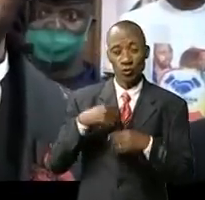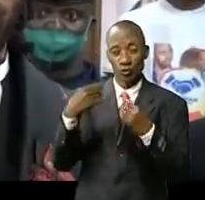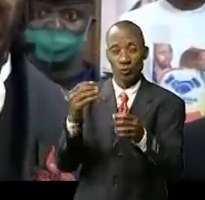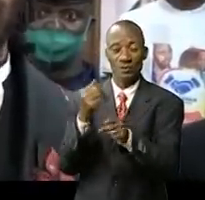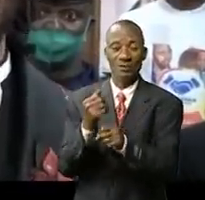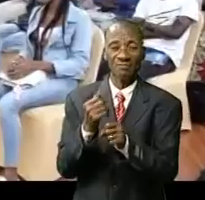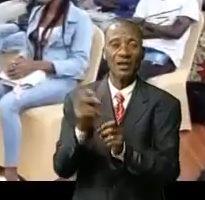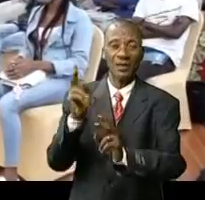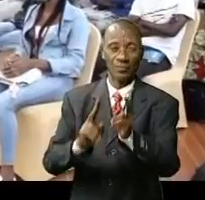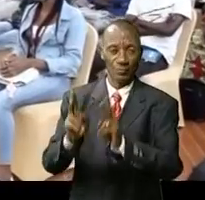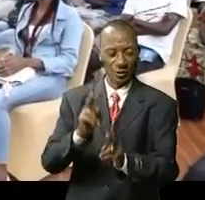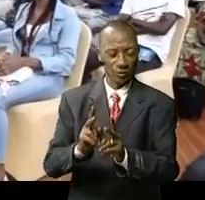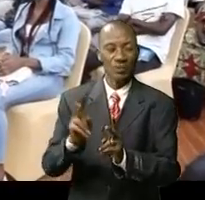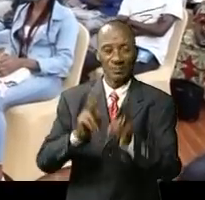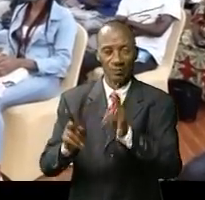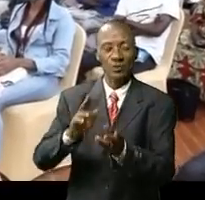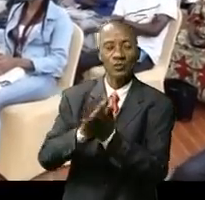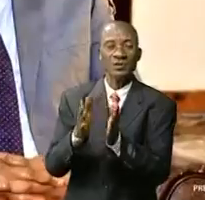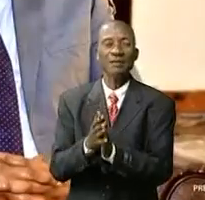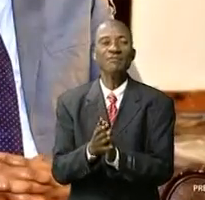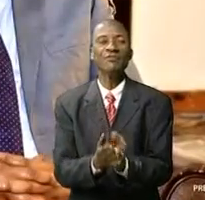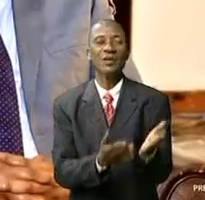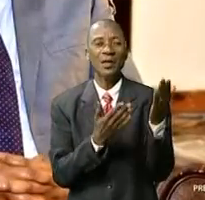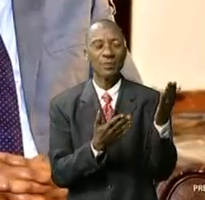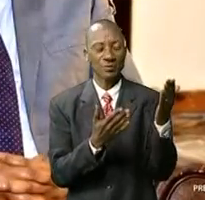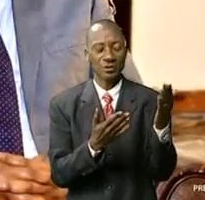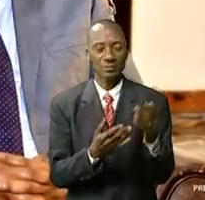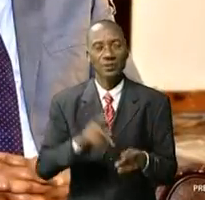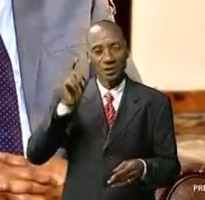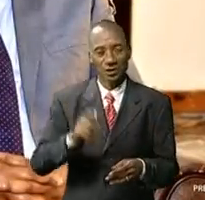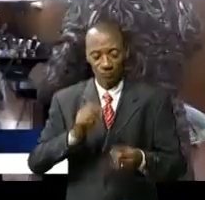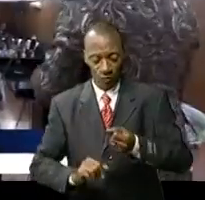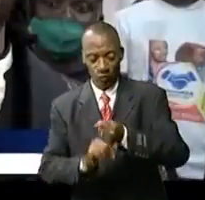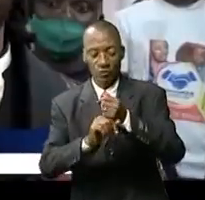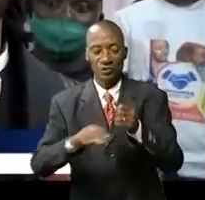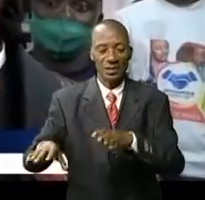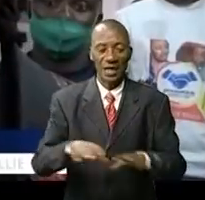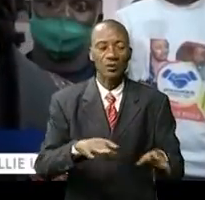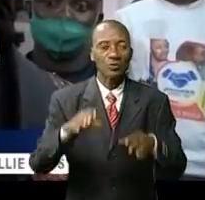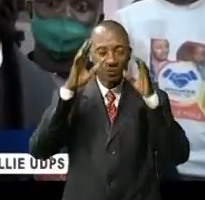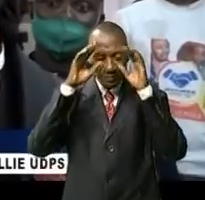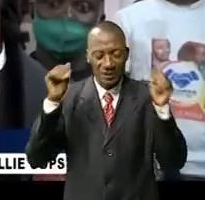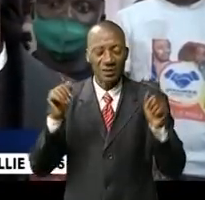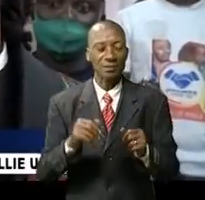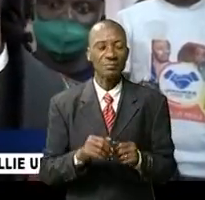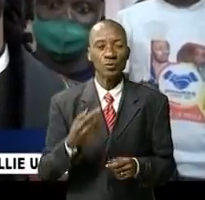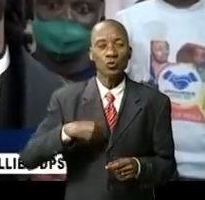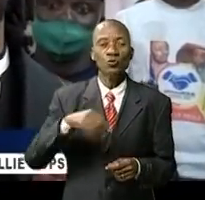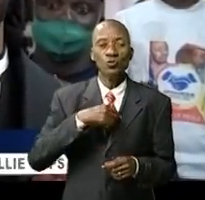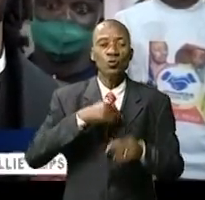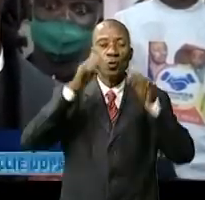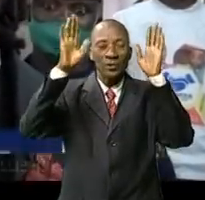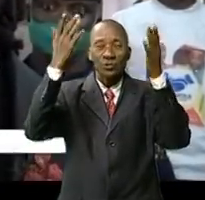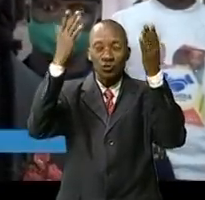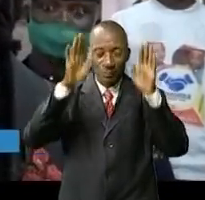les rendons utiles et intelligentes. Il faut soutenir la vision du chef de l'État. C'est une bénédiction d'avoir un président tel que Félix